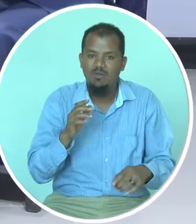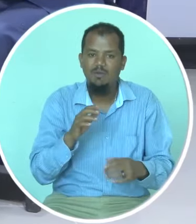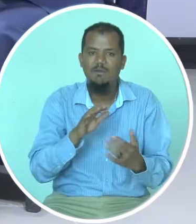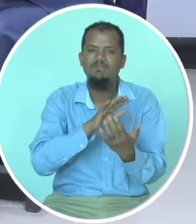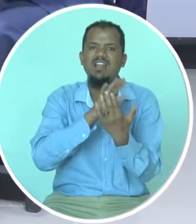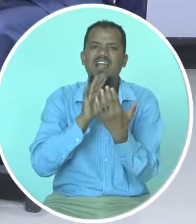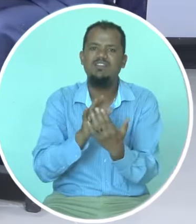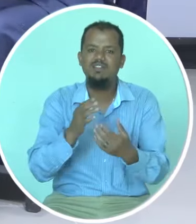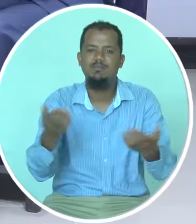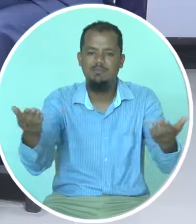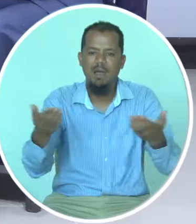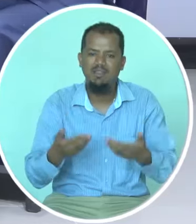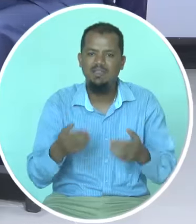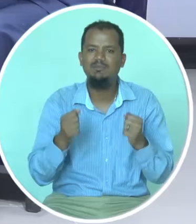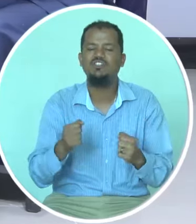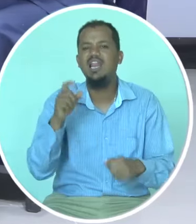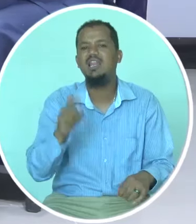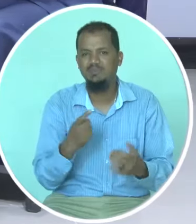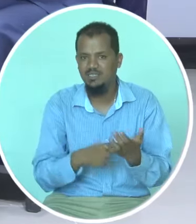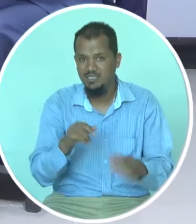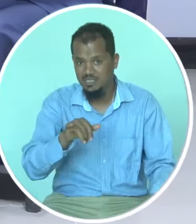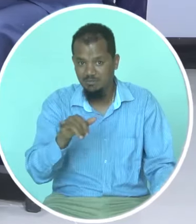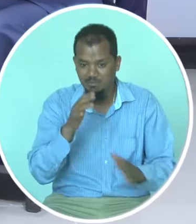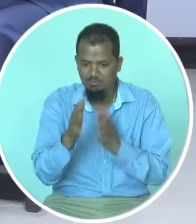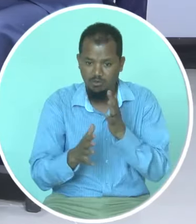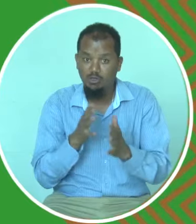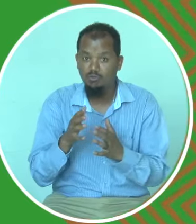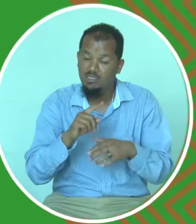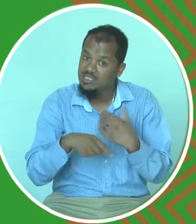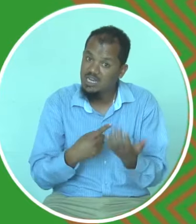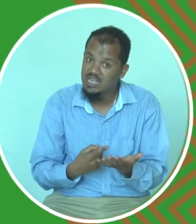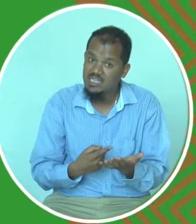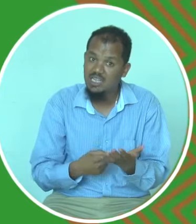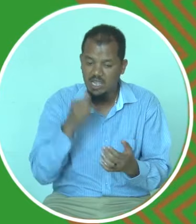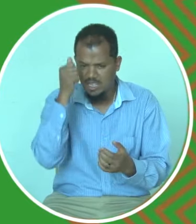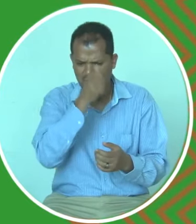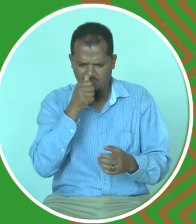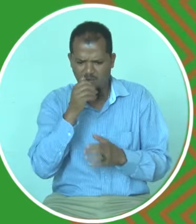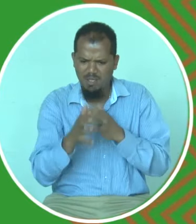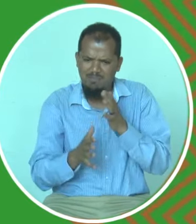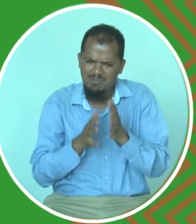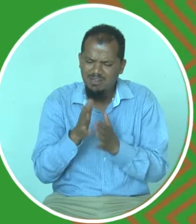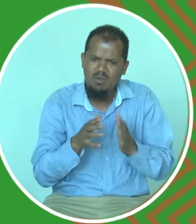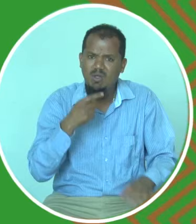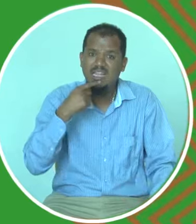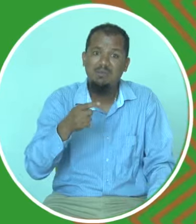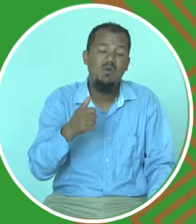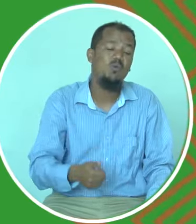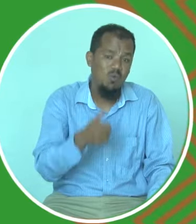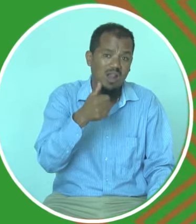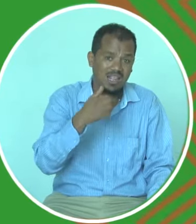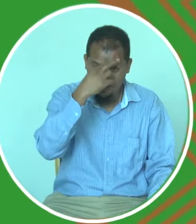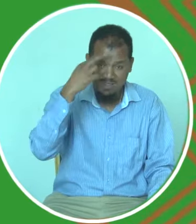ፊል ለፊት ማምጣት መቻል አለብን ማለት ነው እንደዚህ አይነት ምልክቶች ስለዚህ የኢትዮጵያ ምልክት ቋንቋ የተባለበት